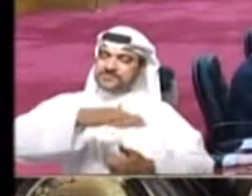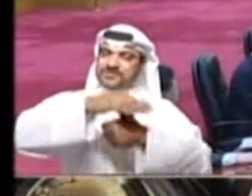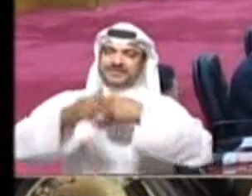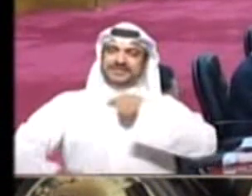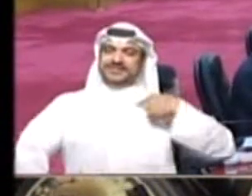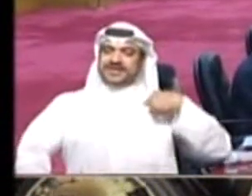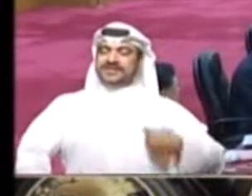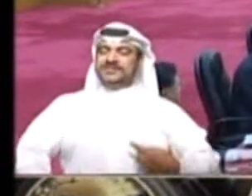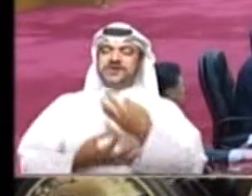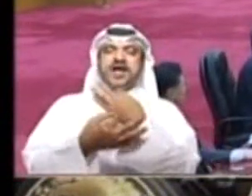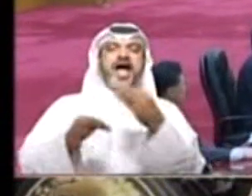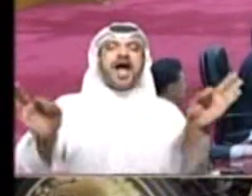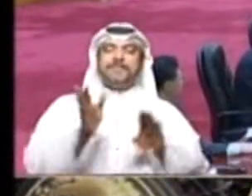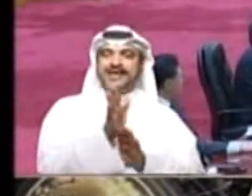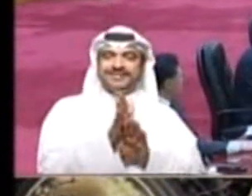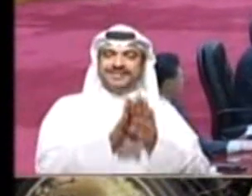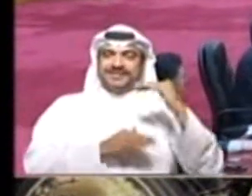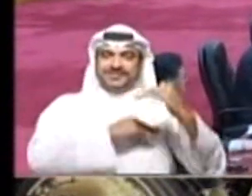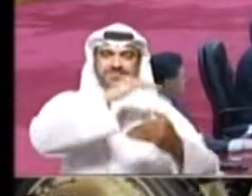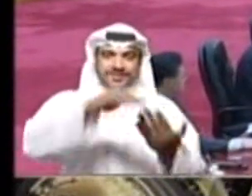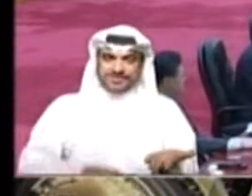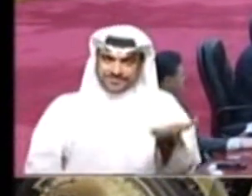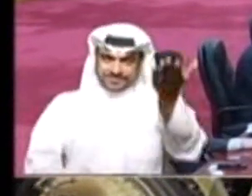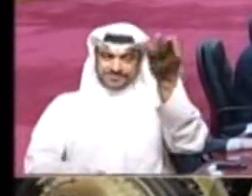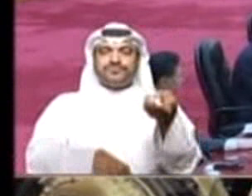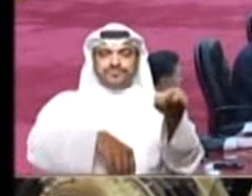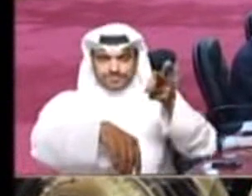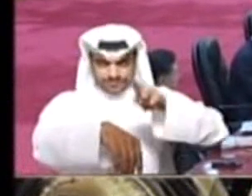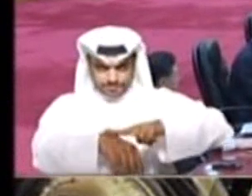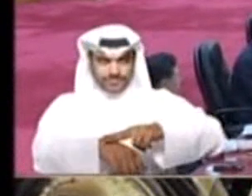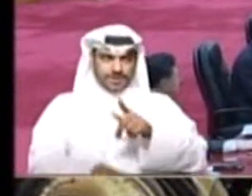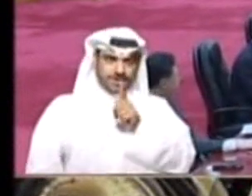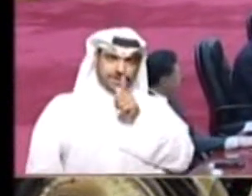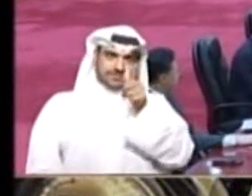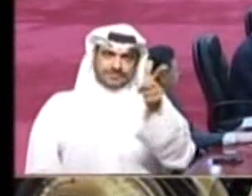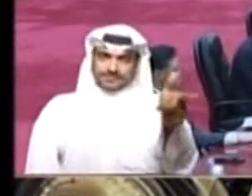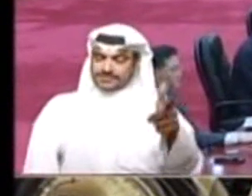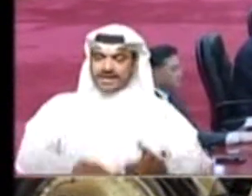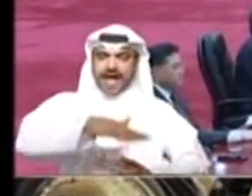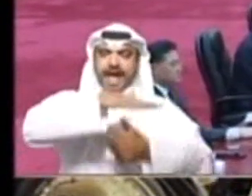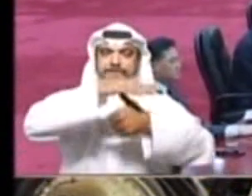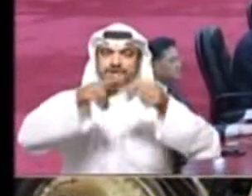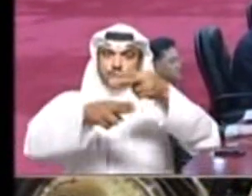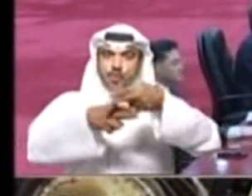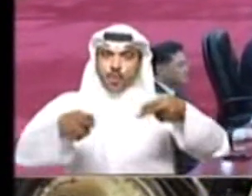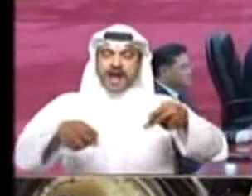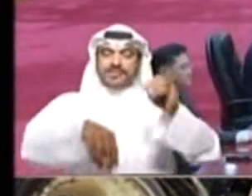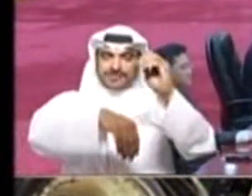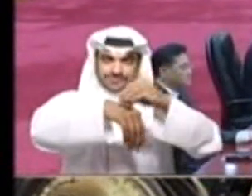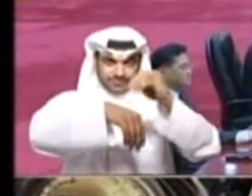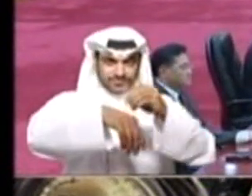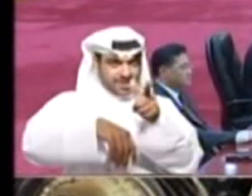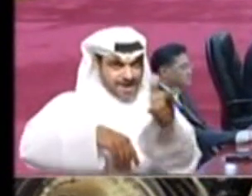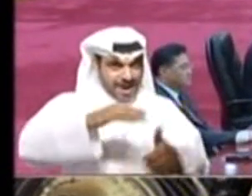الأصعدة وتطويره في مختلف الميادين. كما وجه حضرة صاحب السمو أمير البلاد حفظه الله ورعاه دعوة